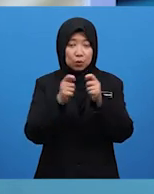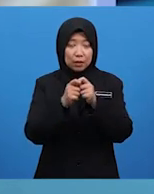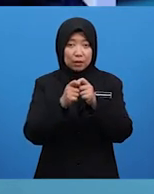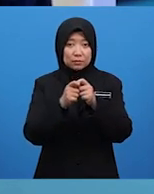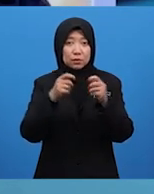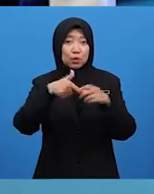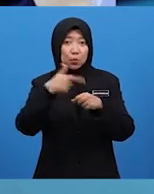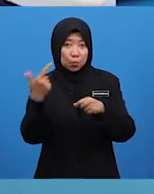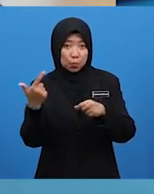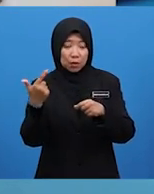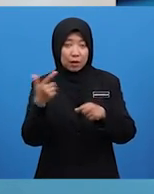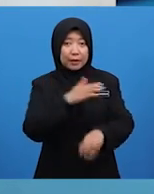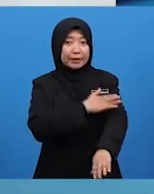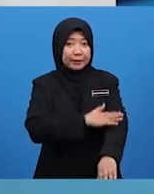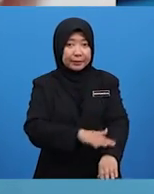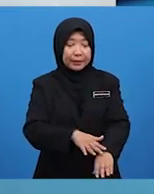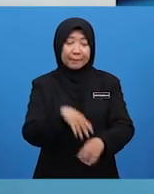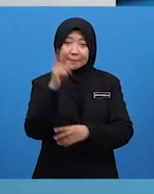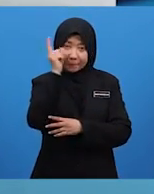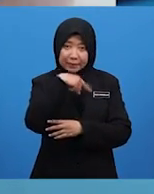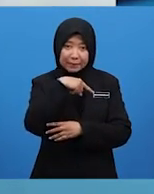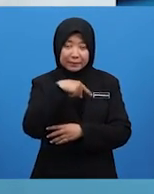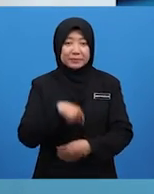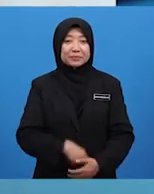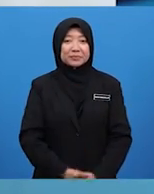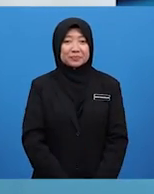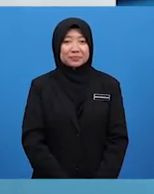Temukan sebelah luar lengan berhadapan.